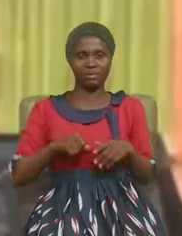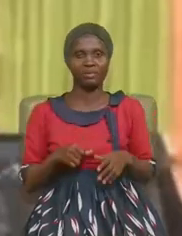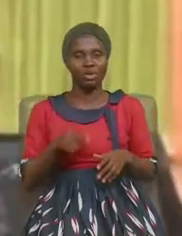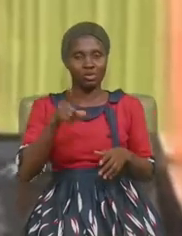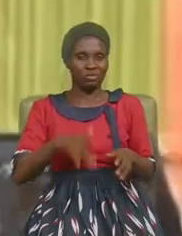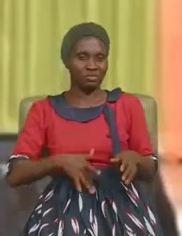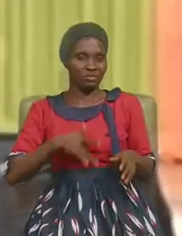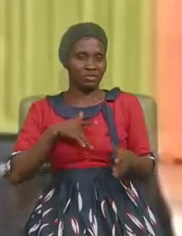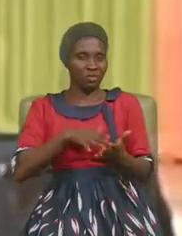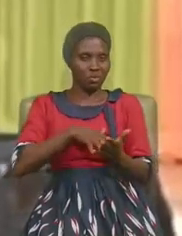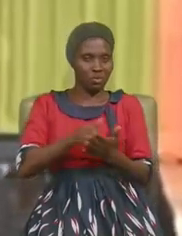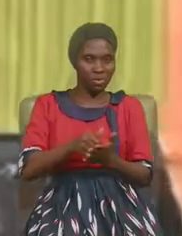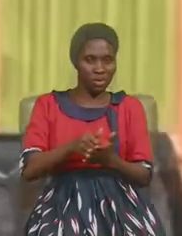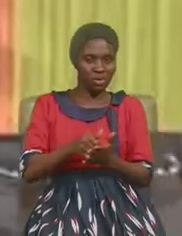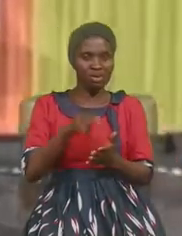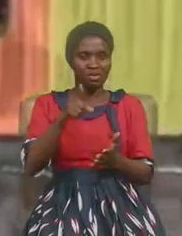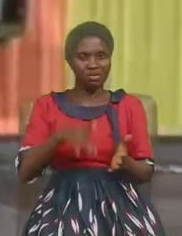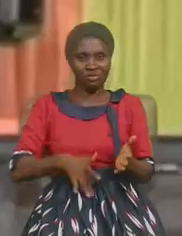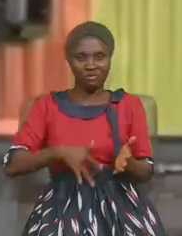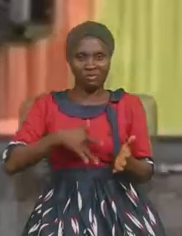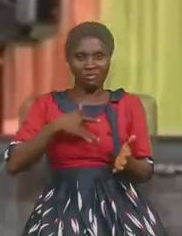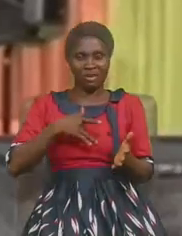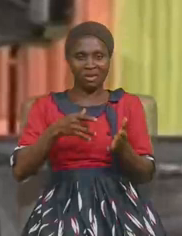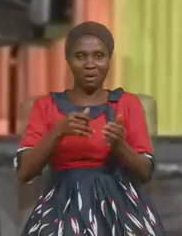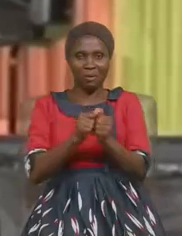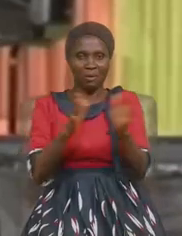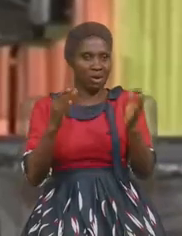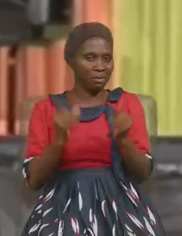faible. Tu te sens impotent.